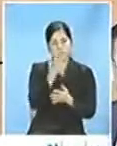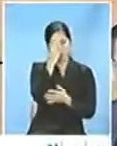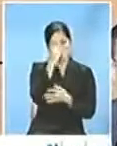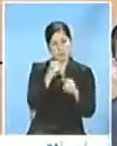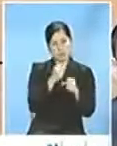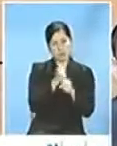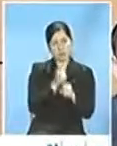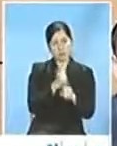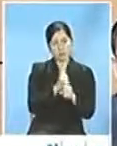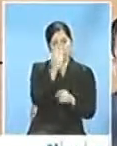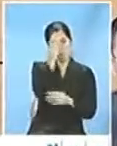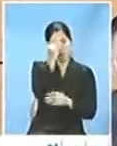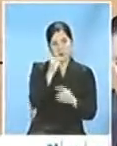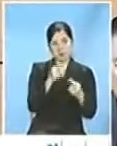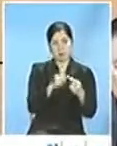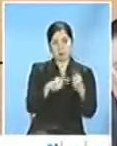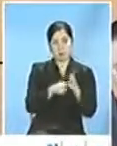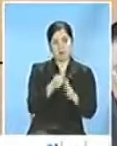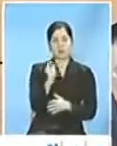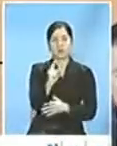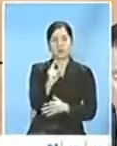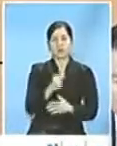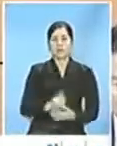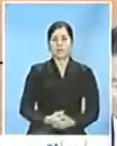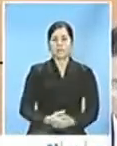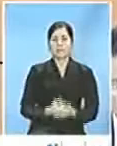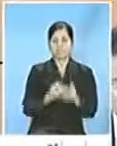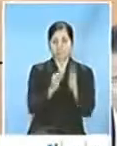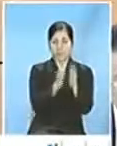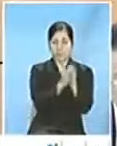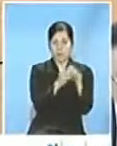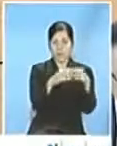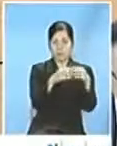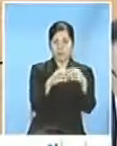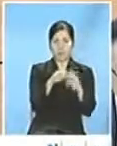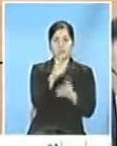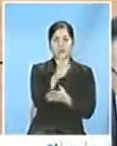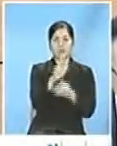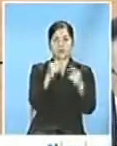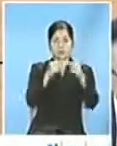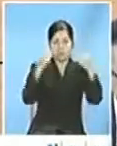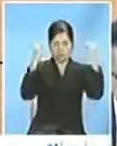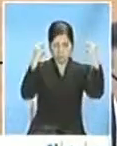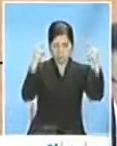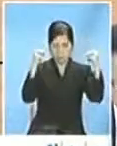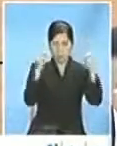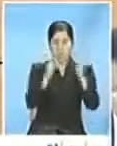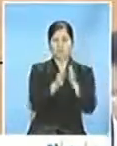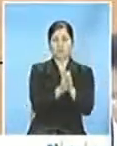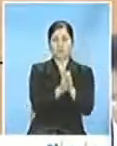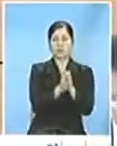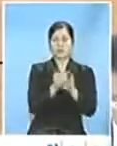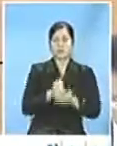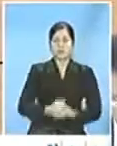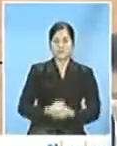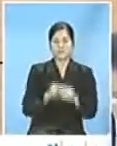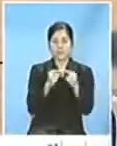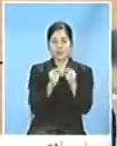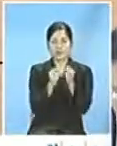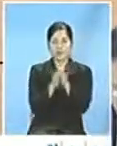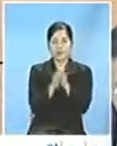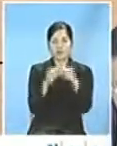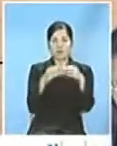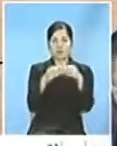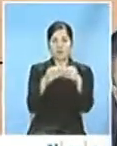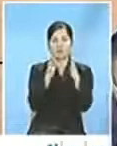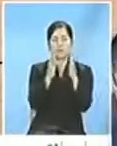ไรครับเป็นการเคลื่อนไหวร่วมกันกับท่านนายกรัฐมนตรีเป็นการเคลื่อนไหวร่วมกันกับผู้